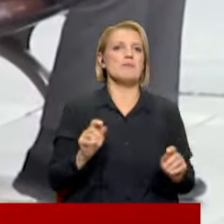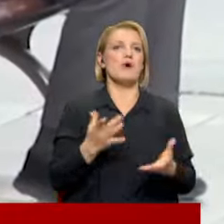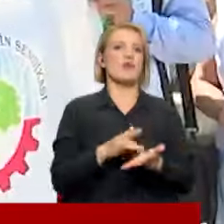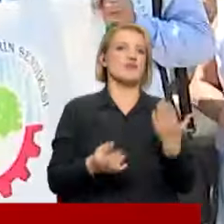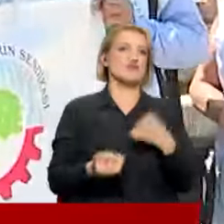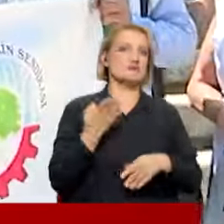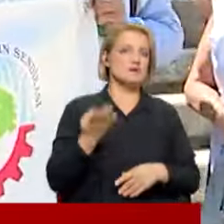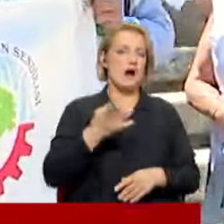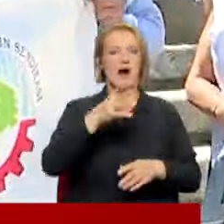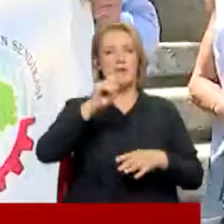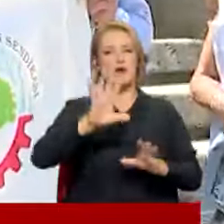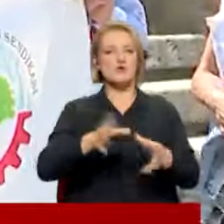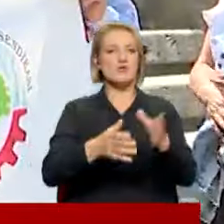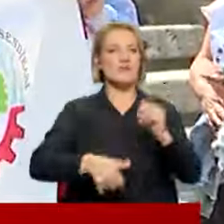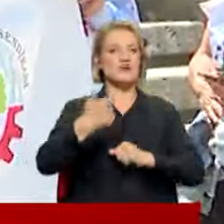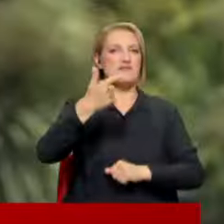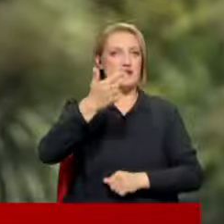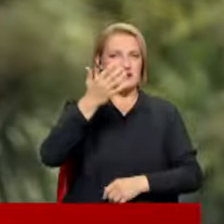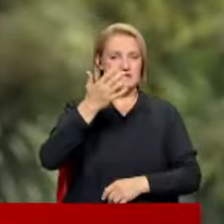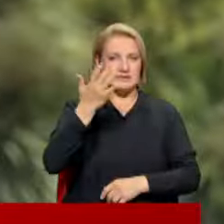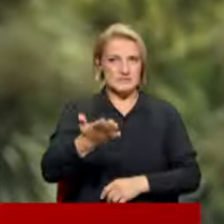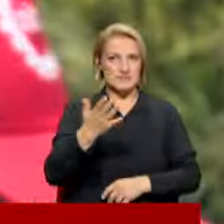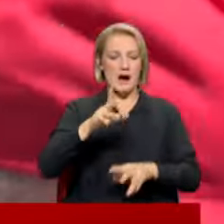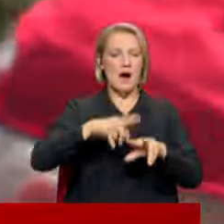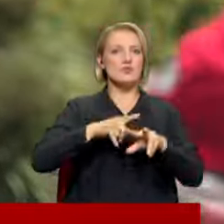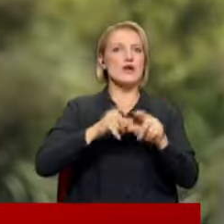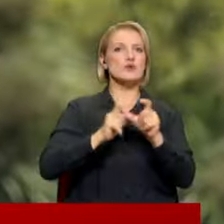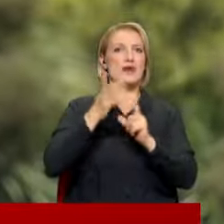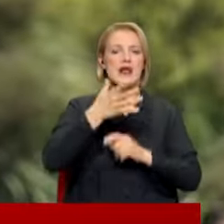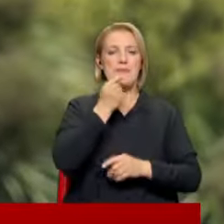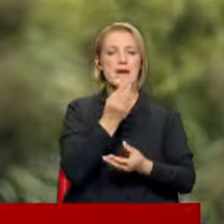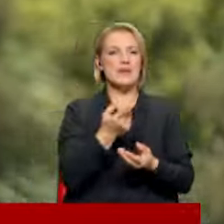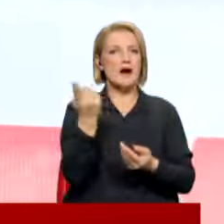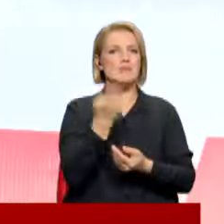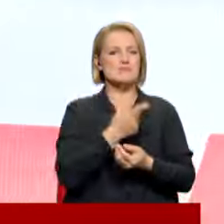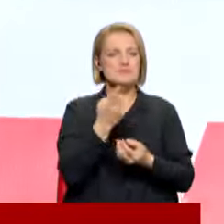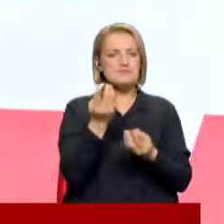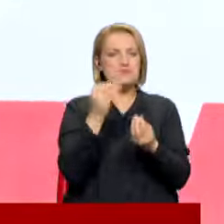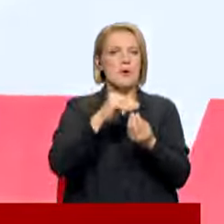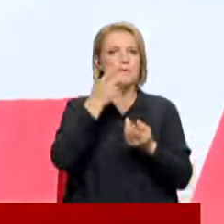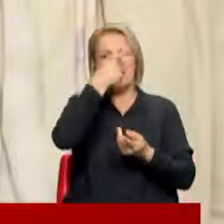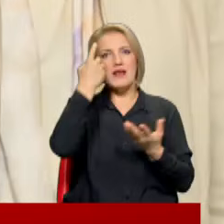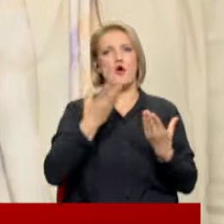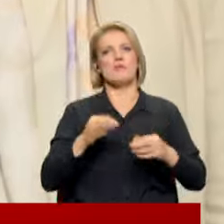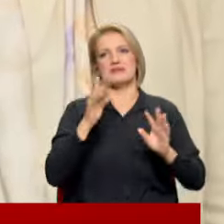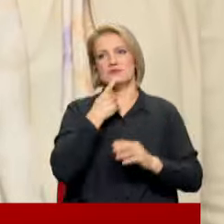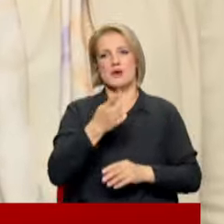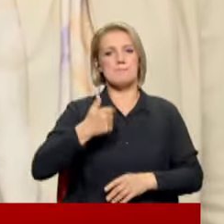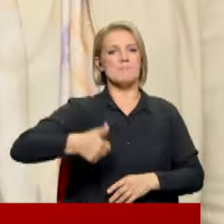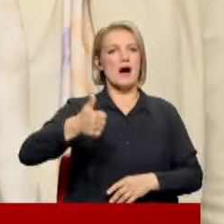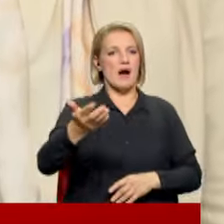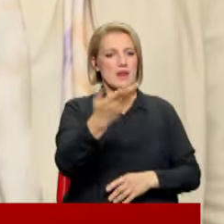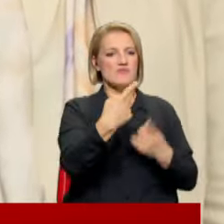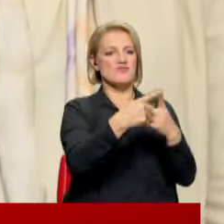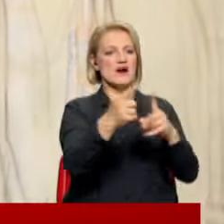ortaya çıktı. AK Parti Grup Başkanı Abdullah Güler emekli aylığında artış oranının da belli olmadığını söyledi. Bakanlarımızın